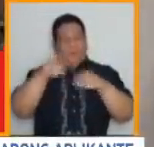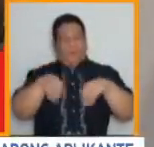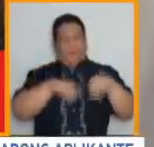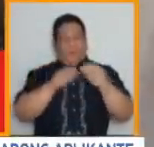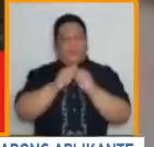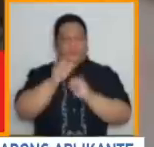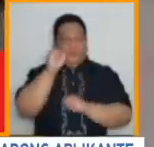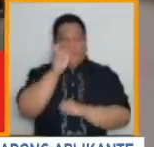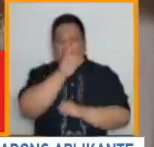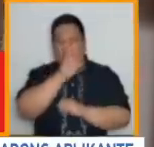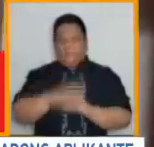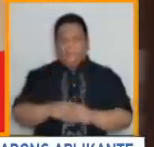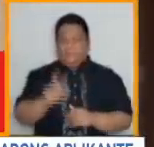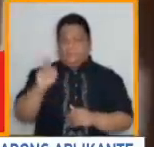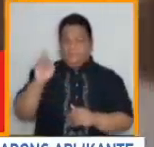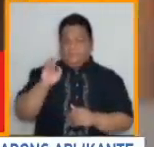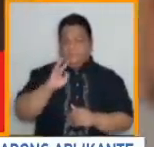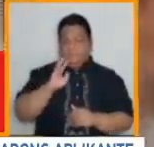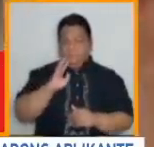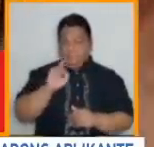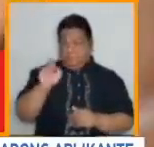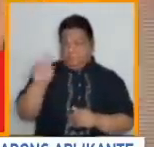file for VM?